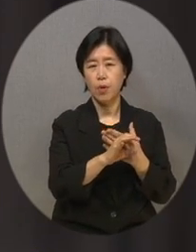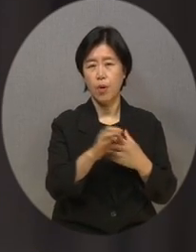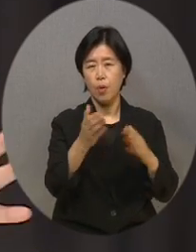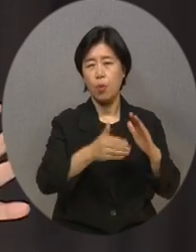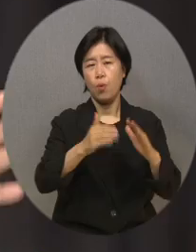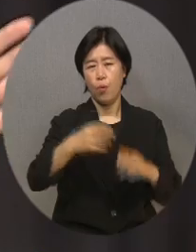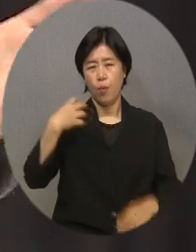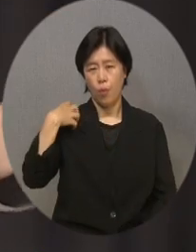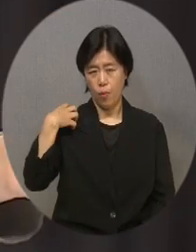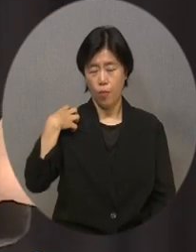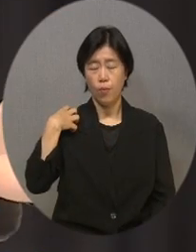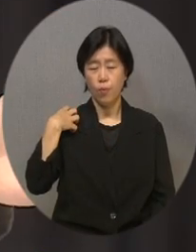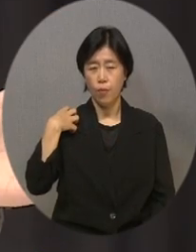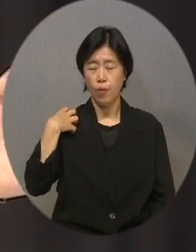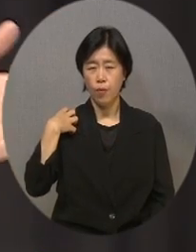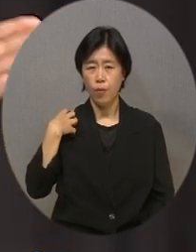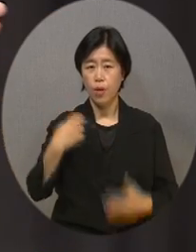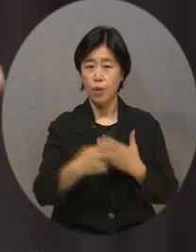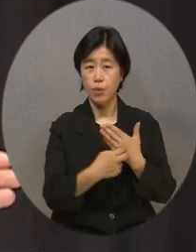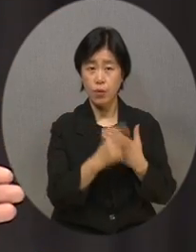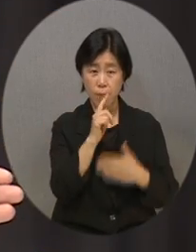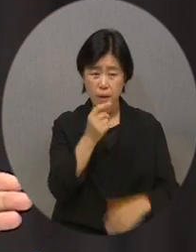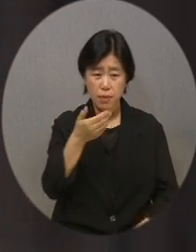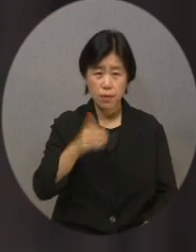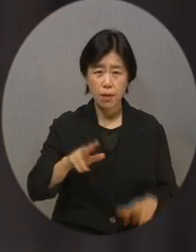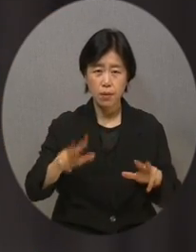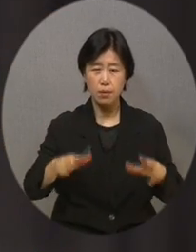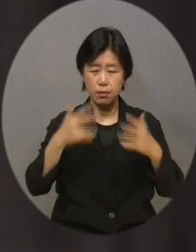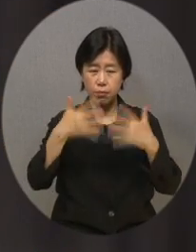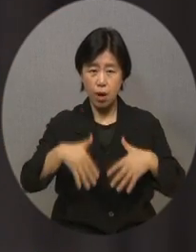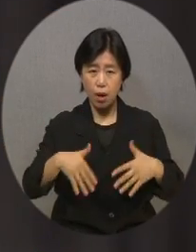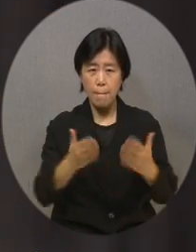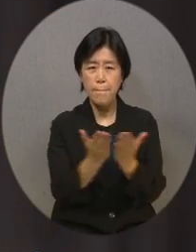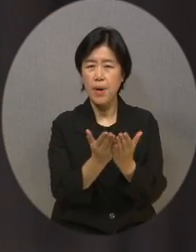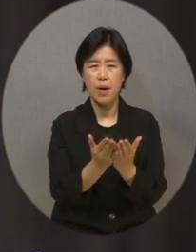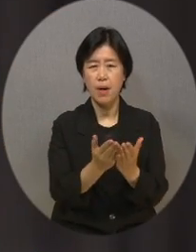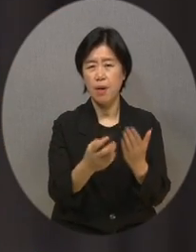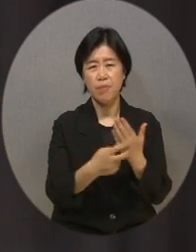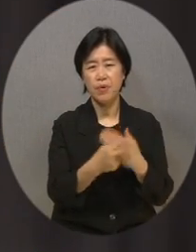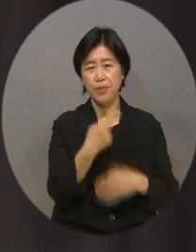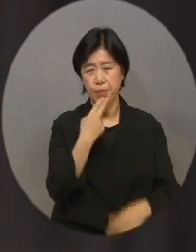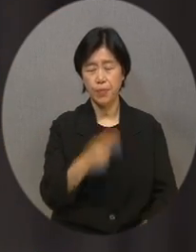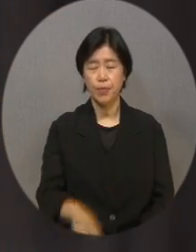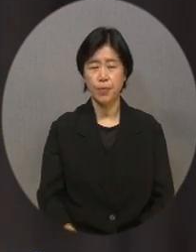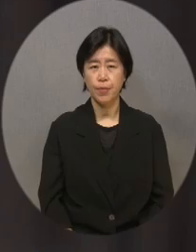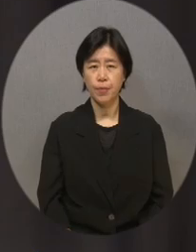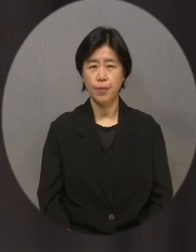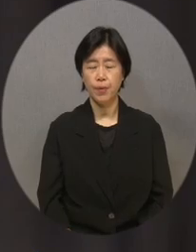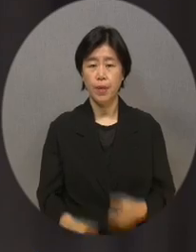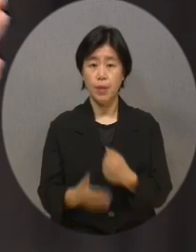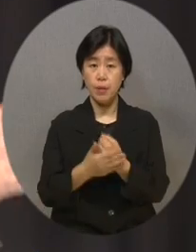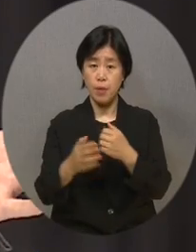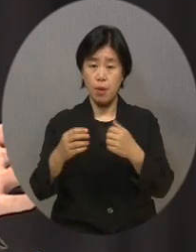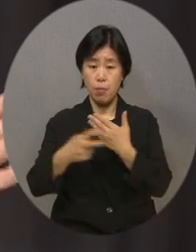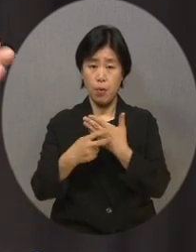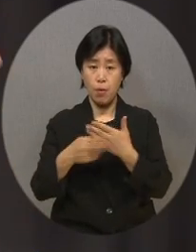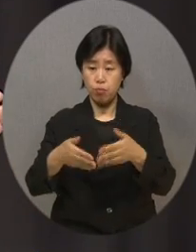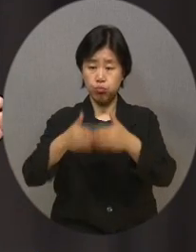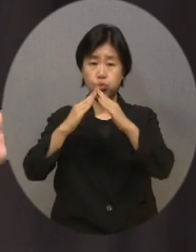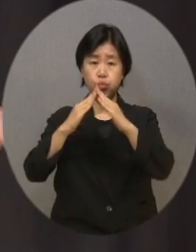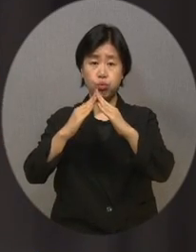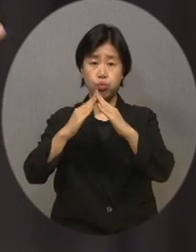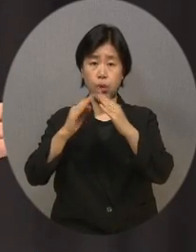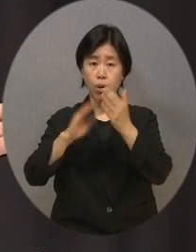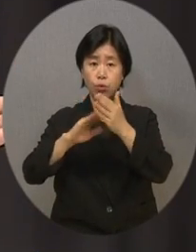거의 없다고 보고요. 방금 말씀하신 이 병원마저도 운영을 하고 유지를 해가려면 수익을 내지